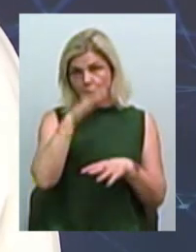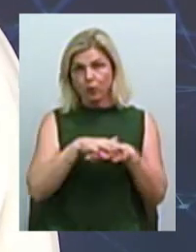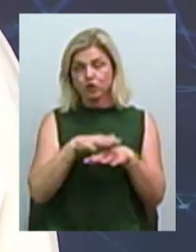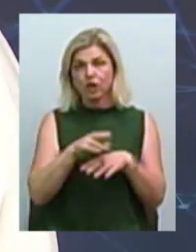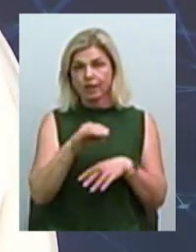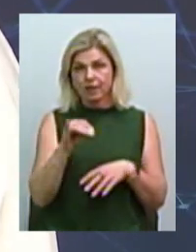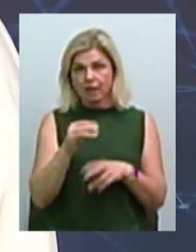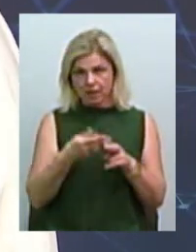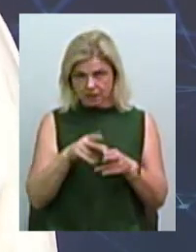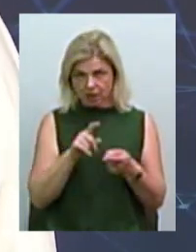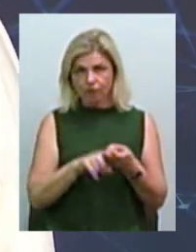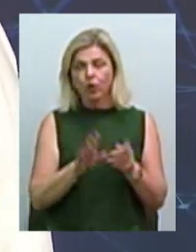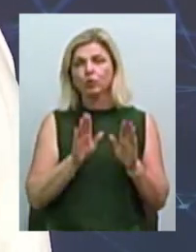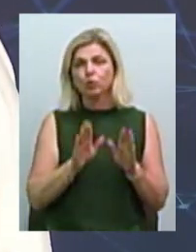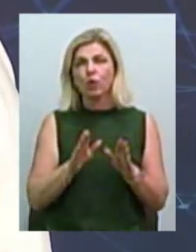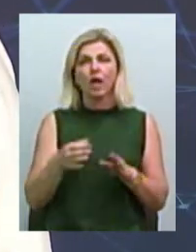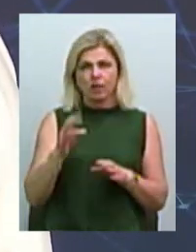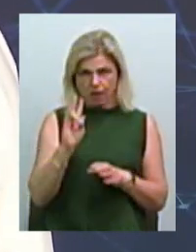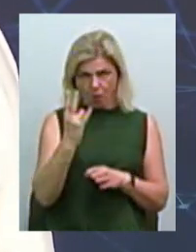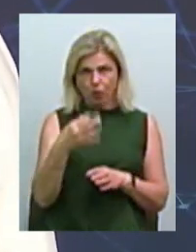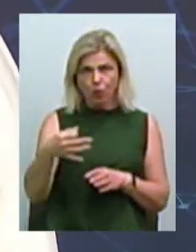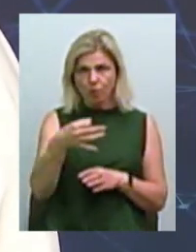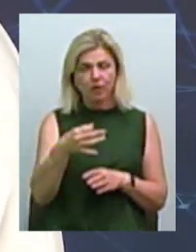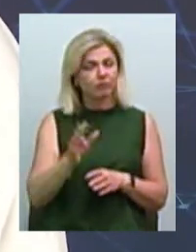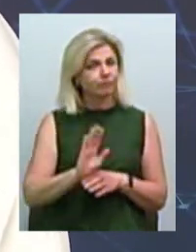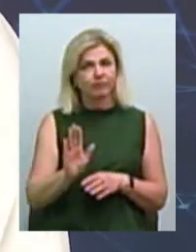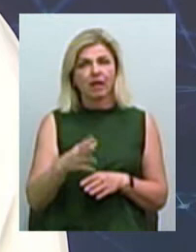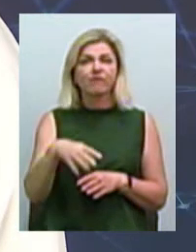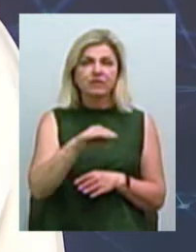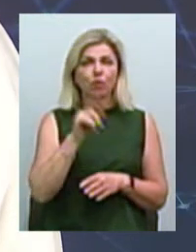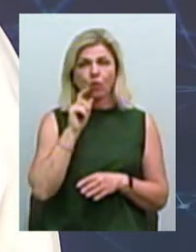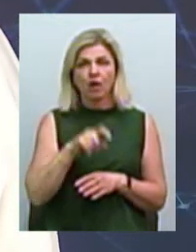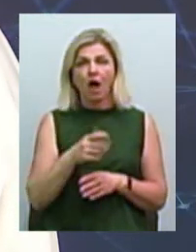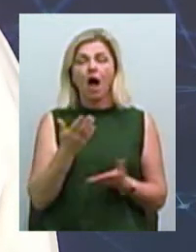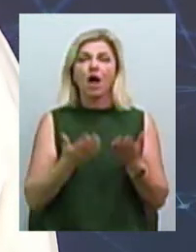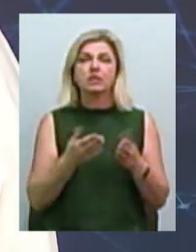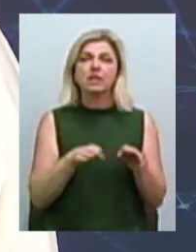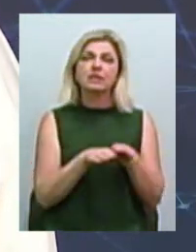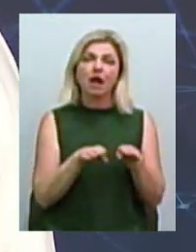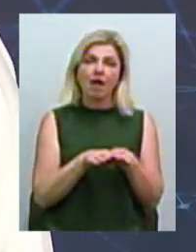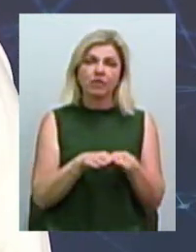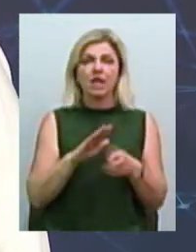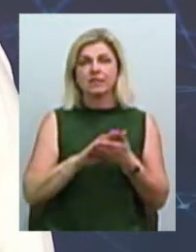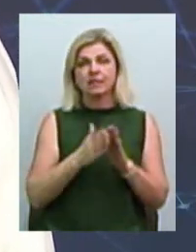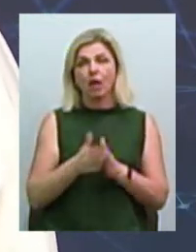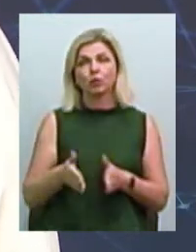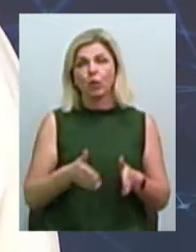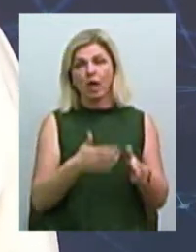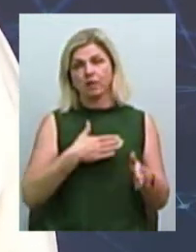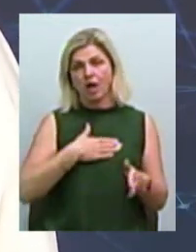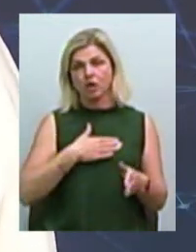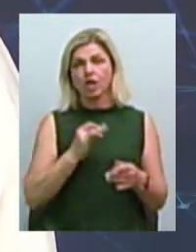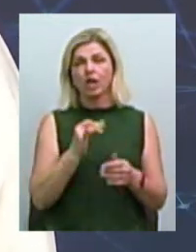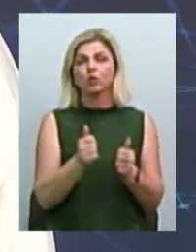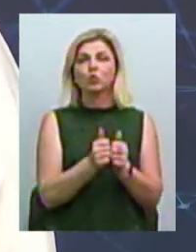лише Миколаївської області? Це стосується всієї України. А якщо порівняти стан доріг наш із сусідами нашими, ну, давайте візьмемо, з північними сусідами?